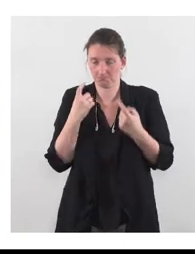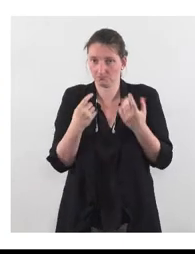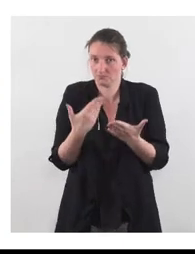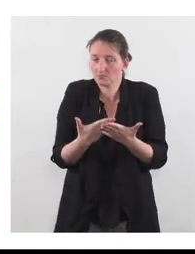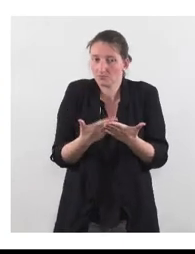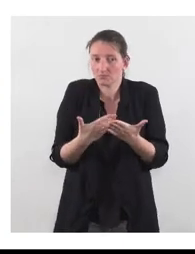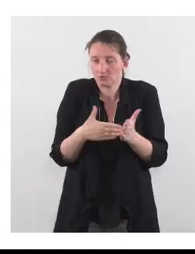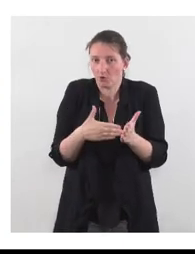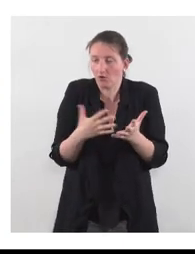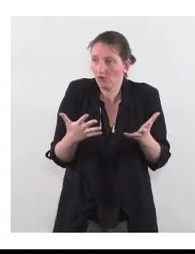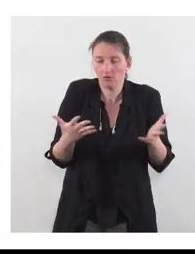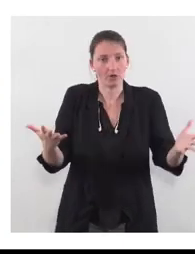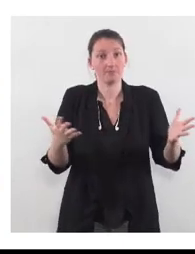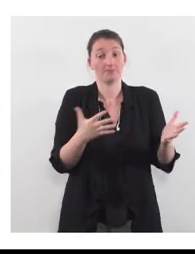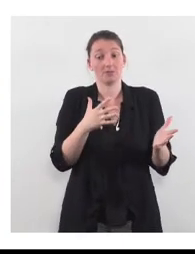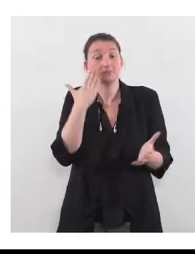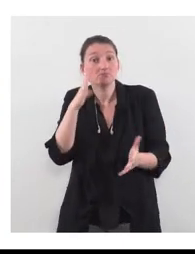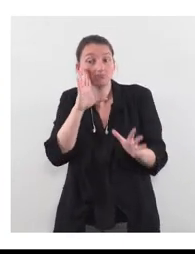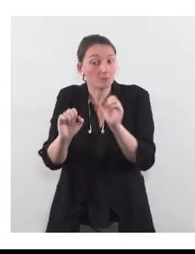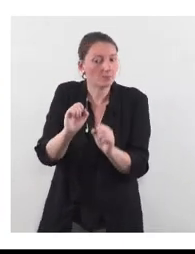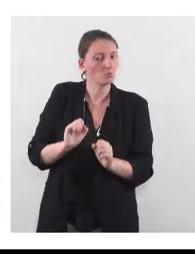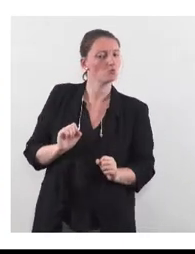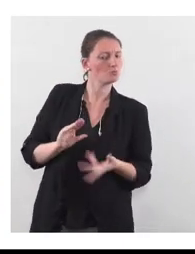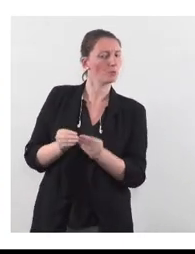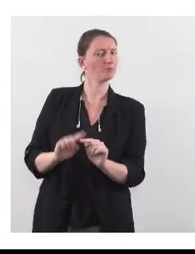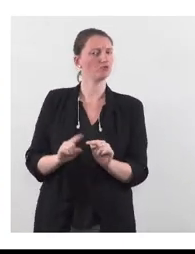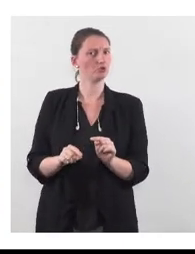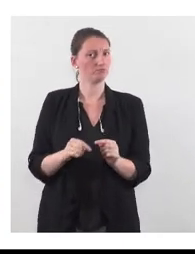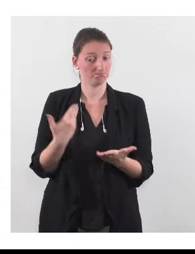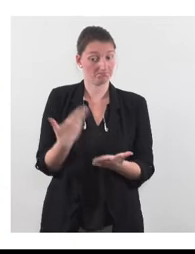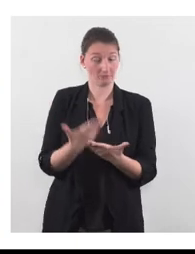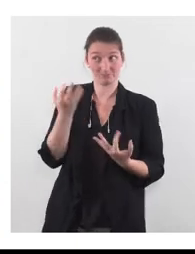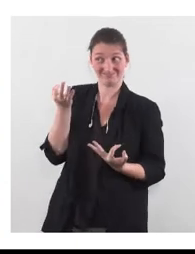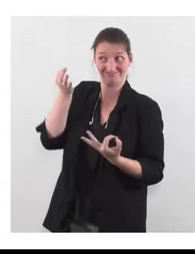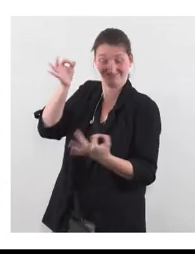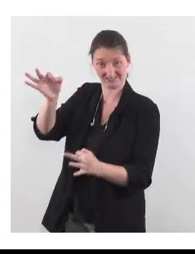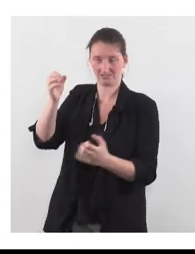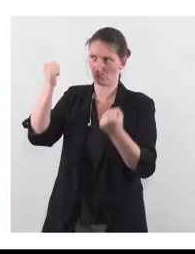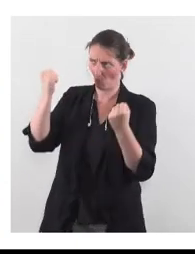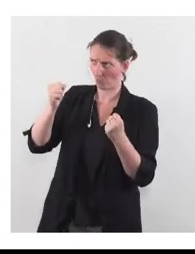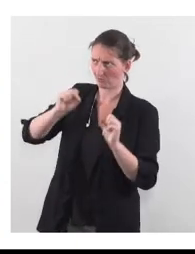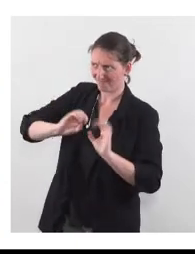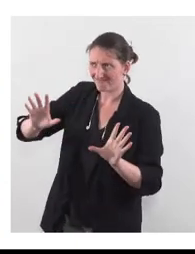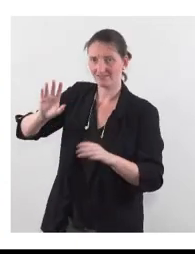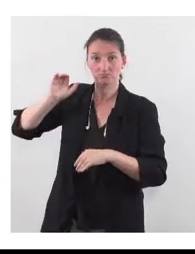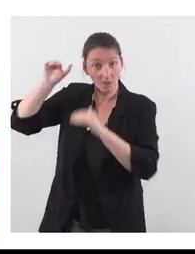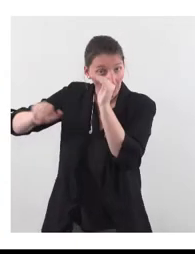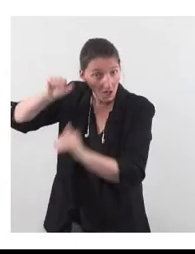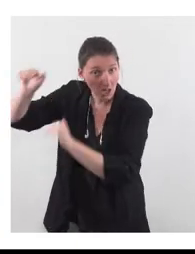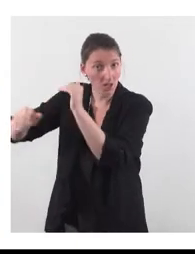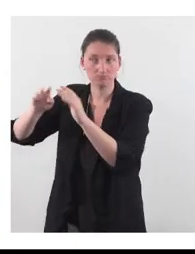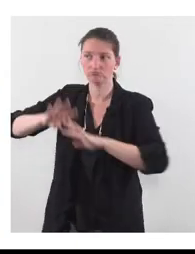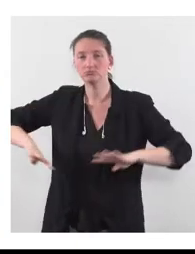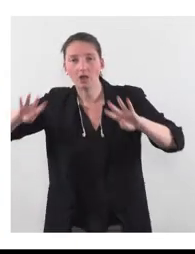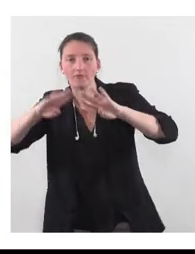ça reste. Et après, si on repère des dysfonctionnements, quand on arrive à les démontrer, à les synthétiser, à les consolider, interpeller bien sûr les CAF,